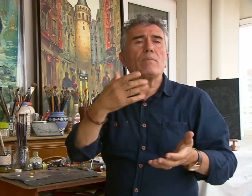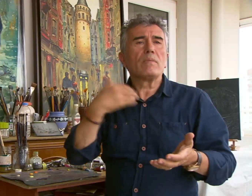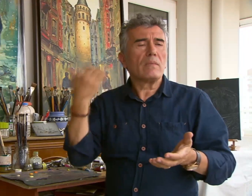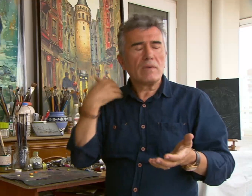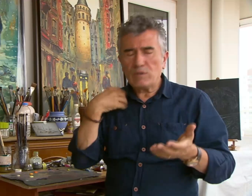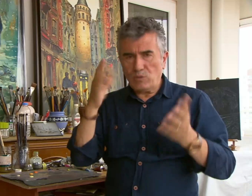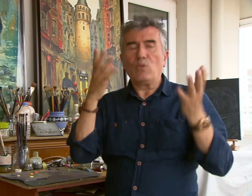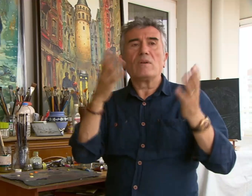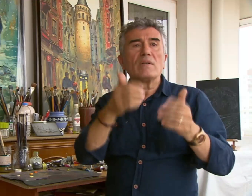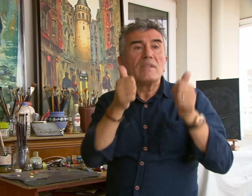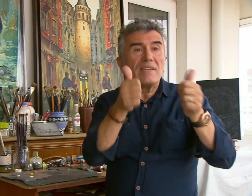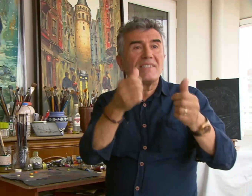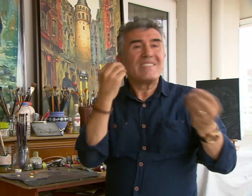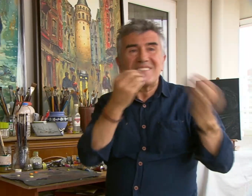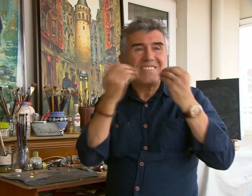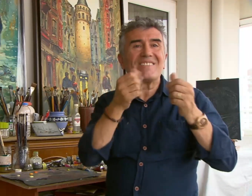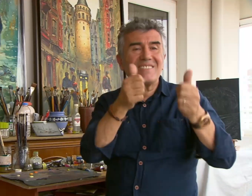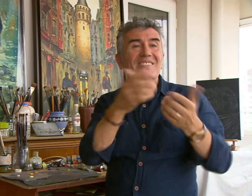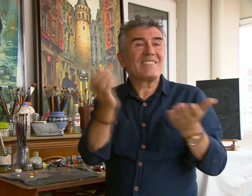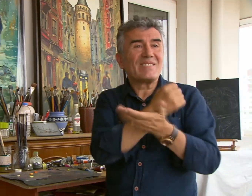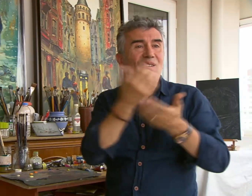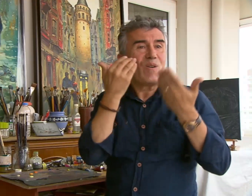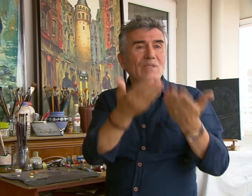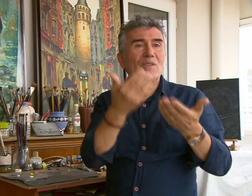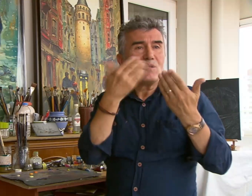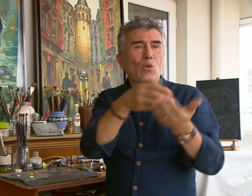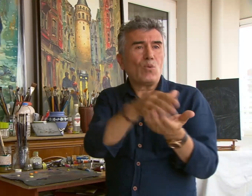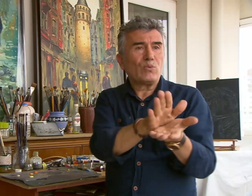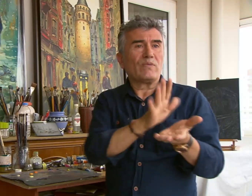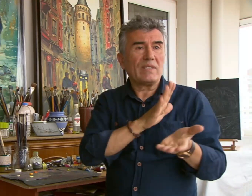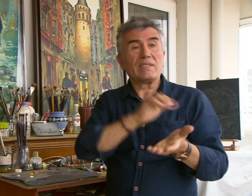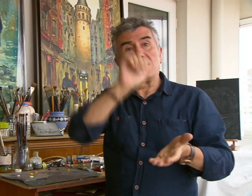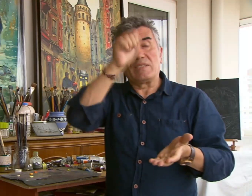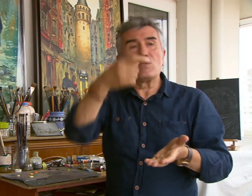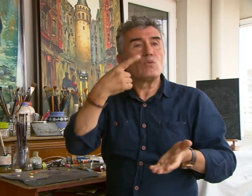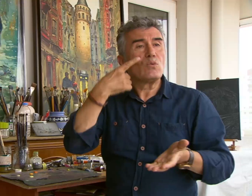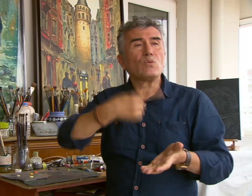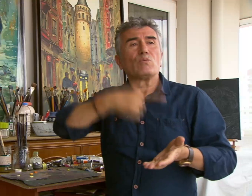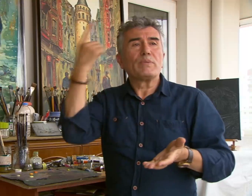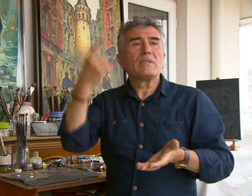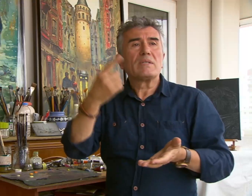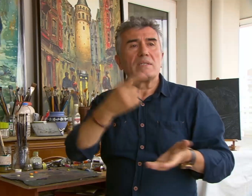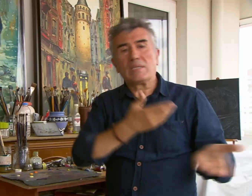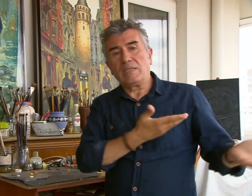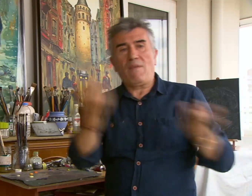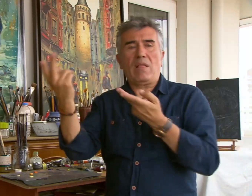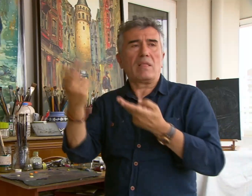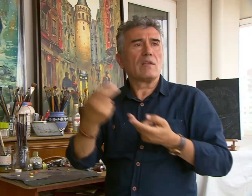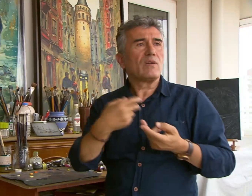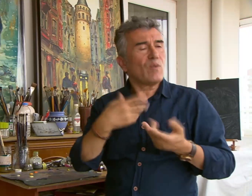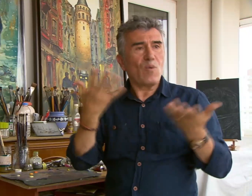Ve beni bir gün müdürümüz, okul müdürümüz ve öğretmenimiz beni aradı. Tebrik ediyoruz seni, ödül